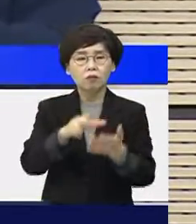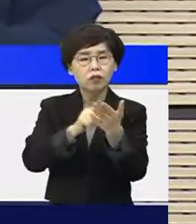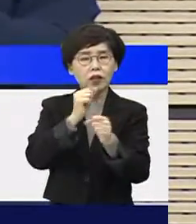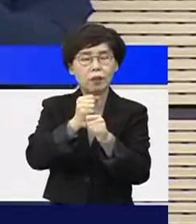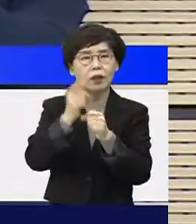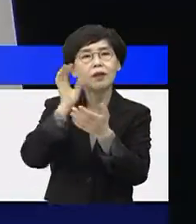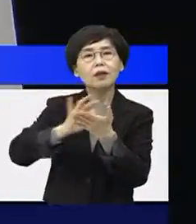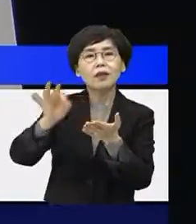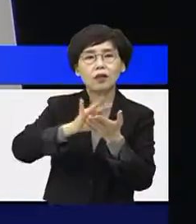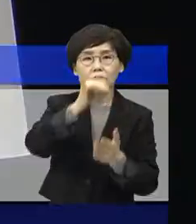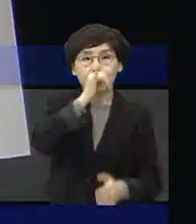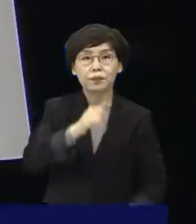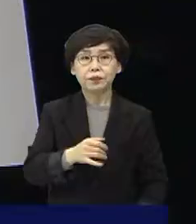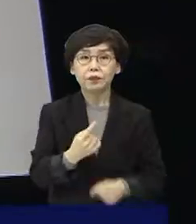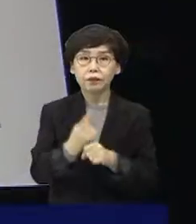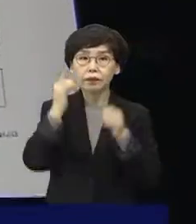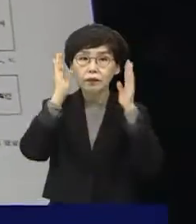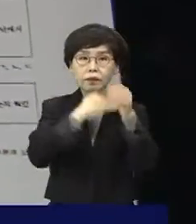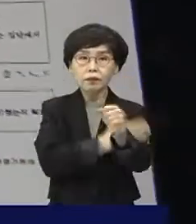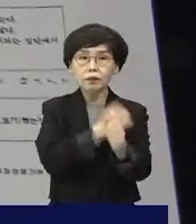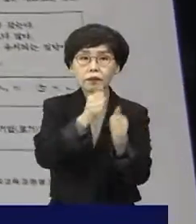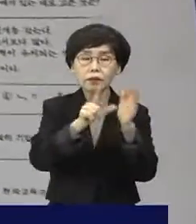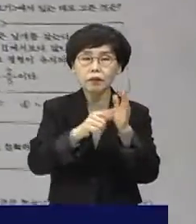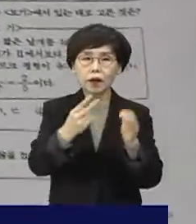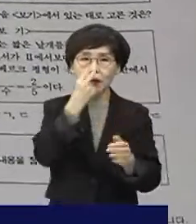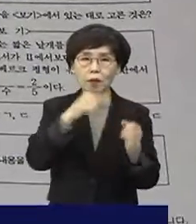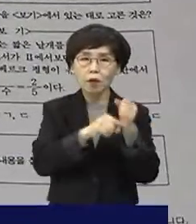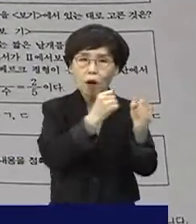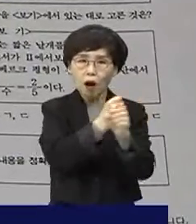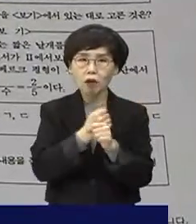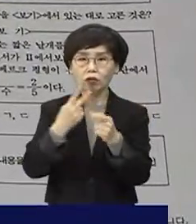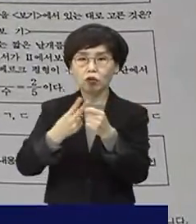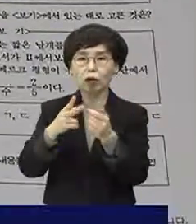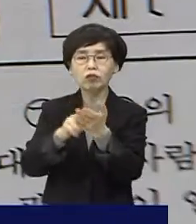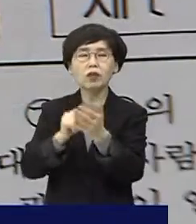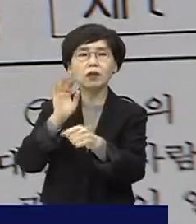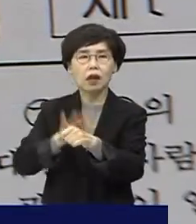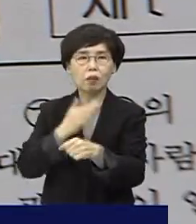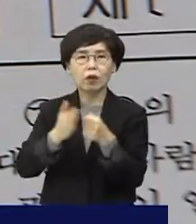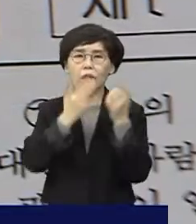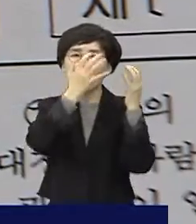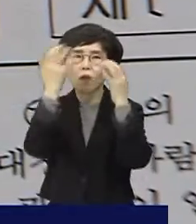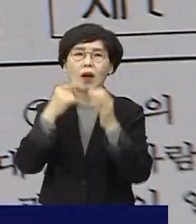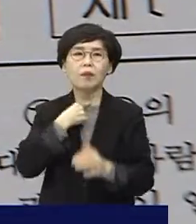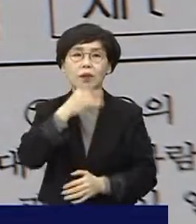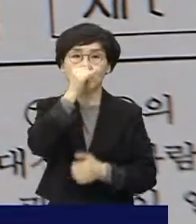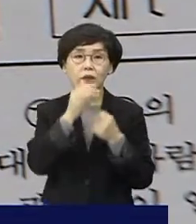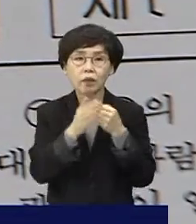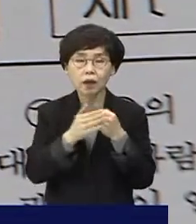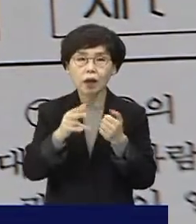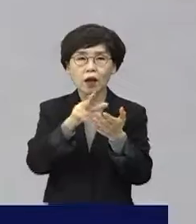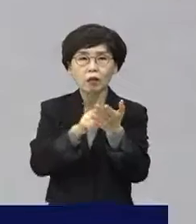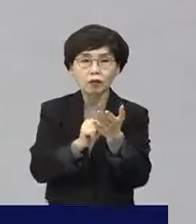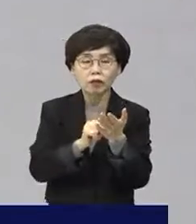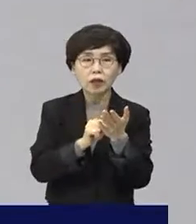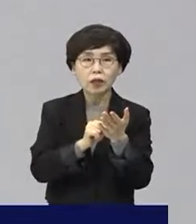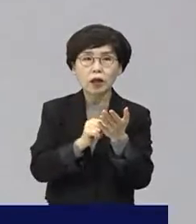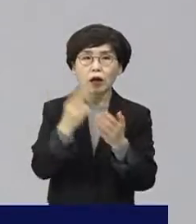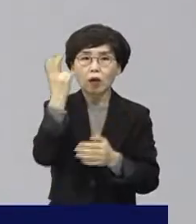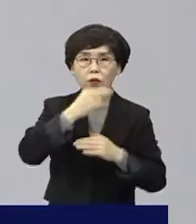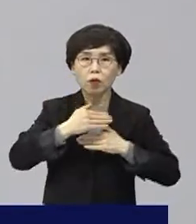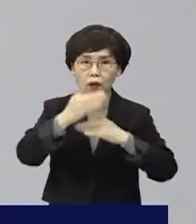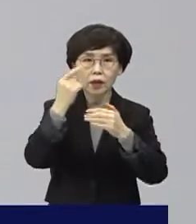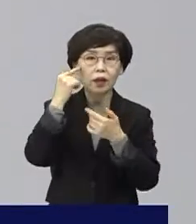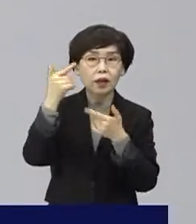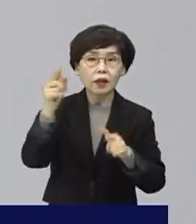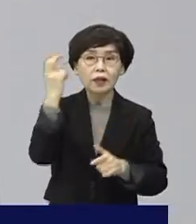굉장히 신경을 쓰고 있다. 지난해 수능에서 생명과학 2의 출제 오류로 큰 혼란을 겪은 만큼 출제 검토 과정과